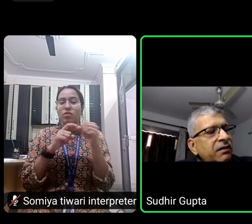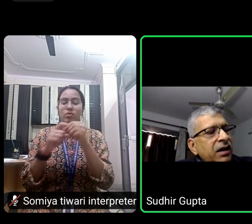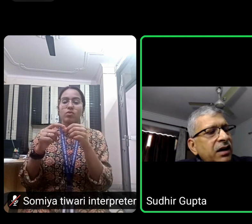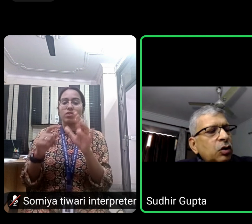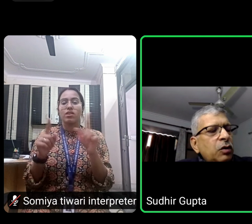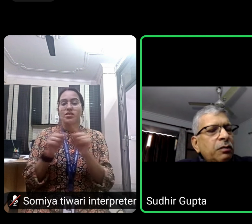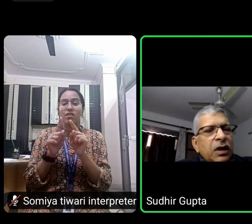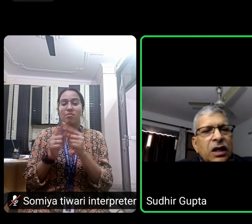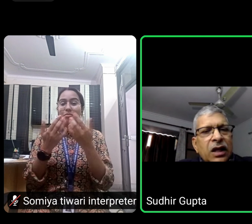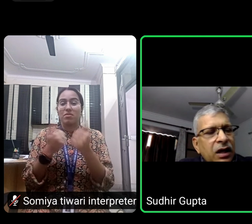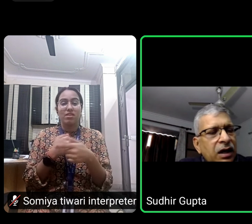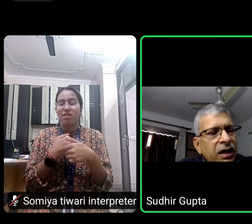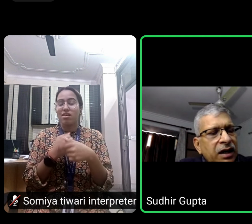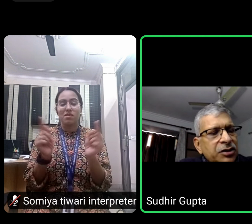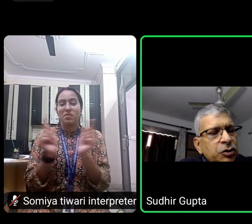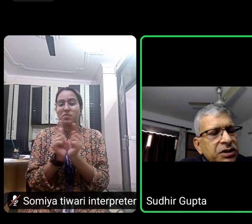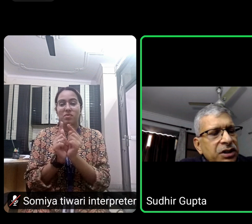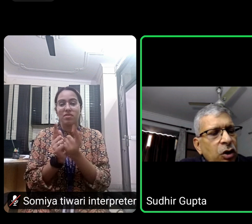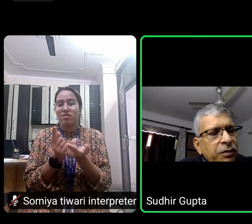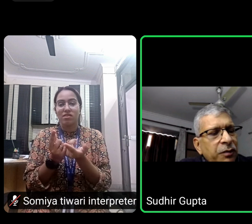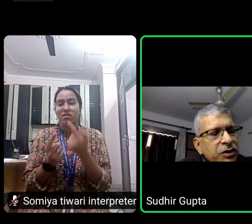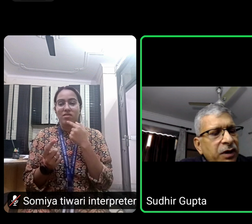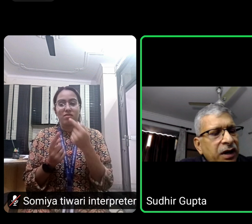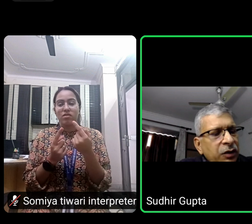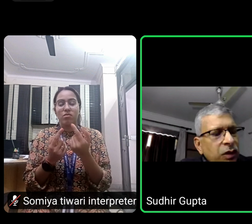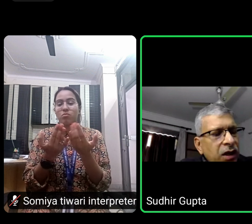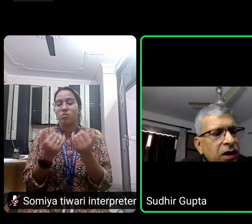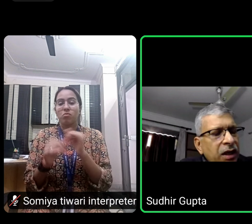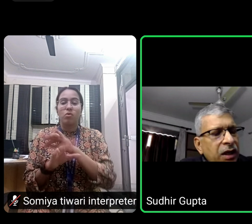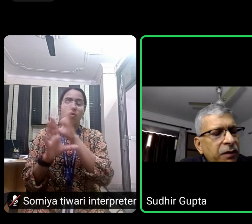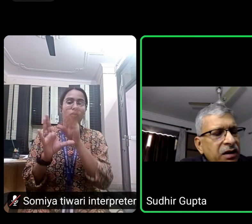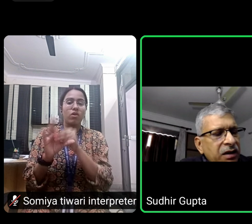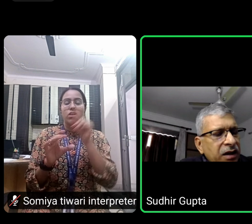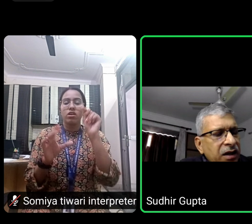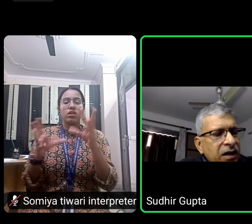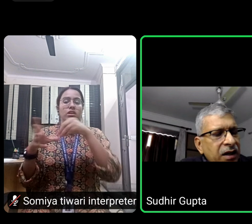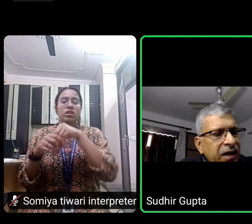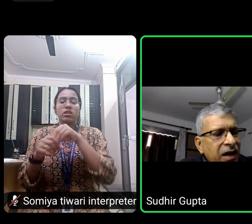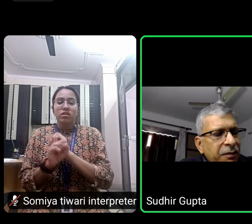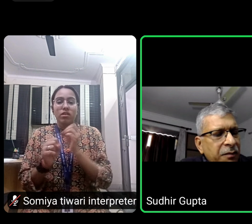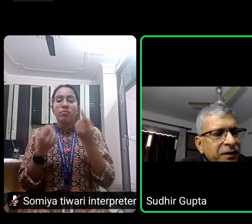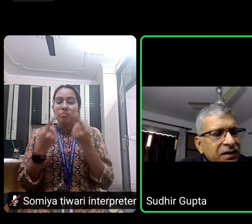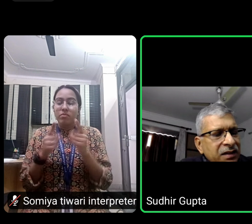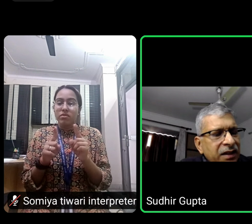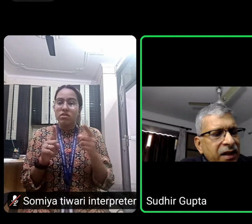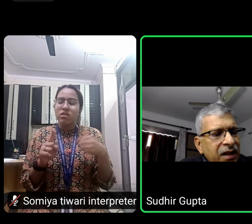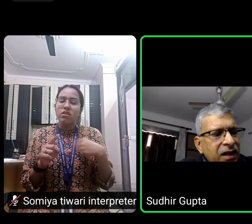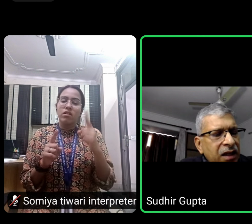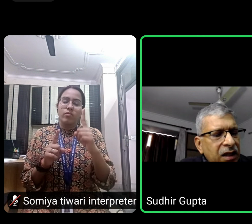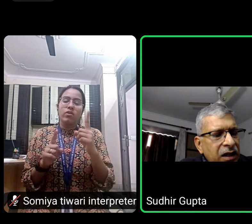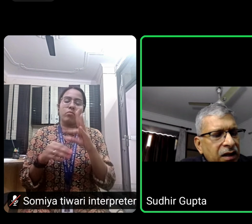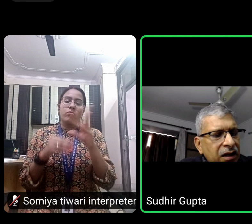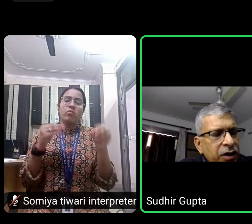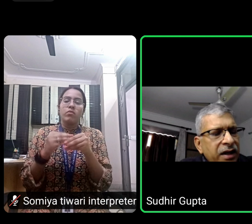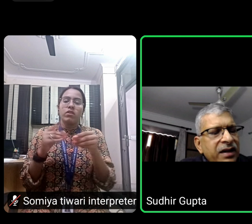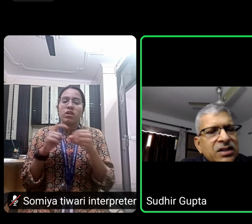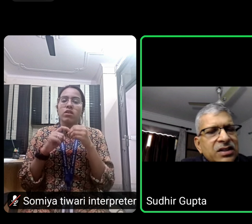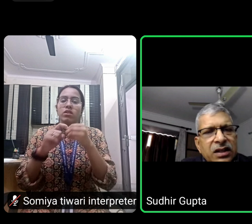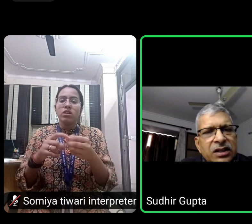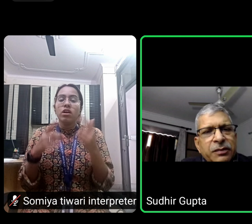चीजें कवर करना तो एक छोटी सी टॉक में पॉसिबल नहीं होगा, बट क्या आप हमें बता सकते हैं कि